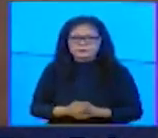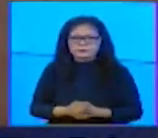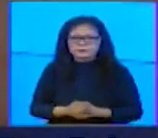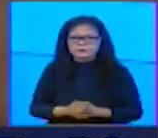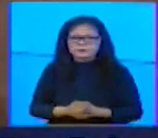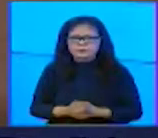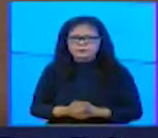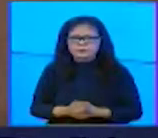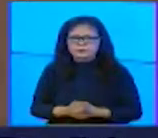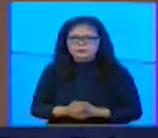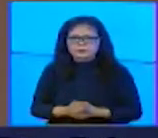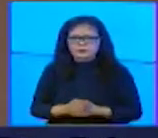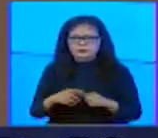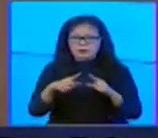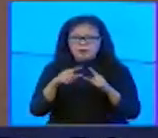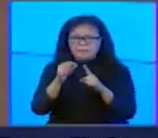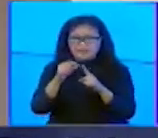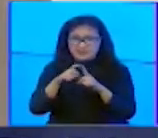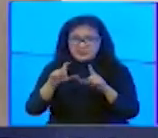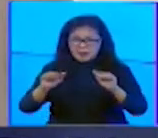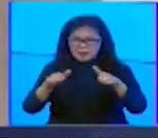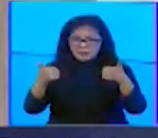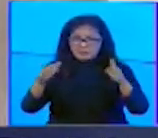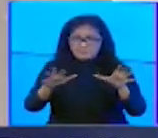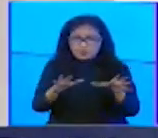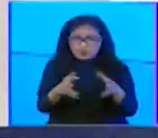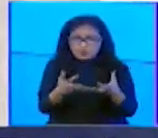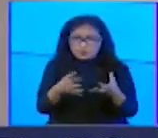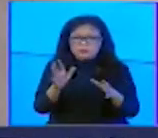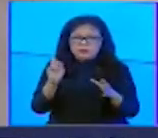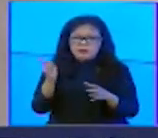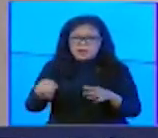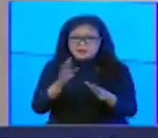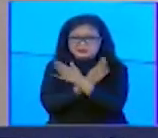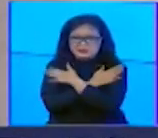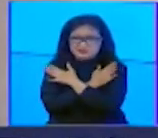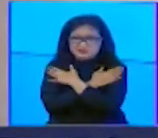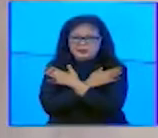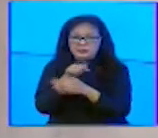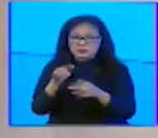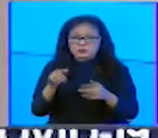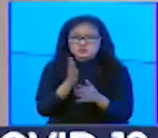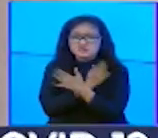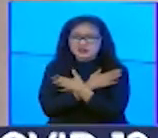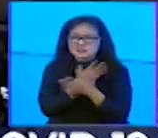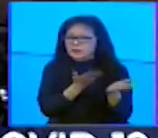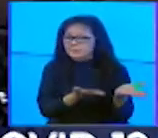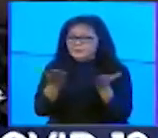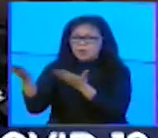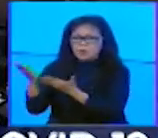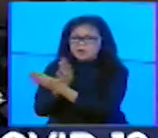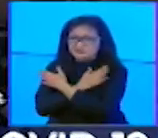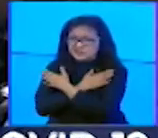Dengan menggunakan APD lengkap, belasan petugas dari tim pemulasaraan jenazah Posko Monas Rabu petang mengevakuasi jenazah warga